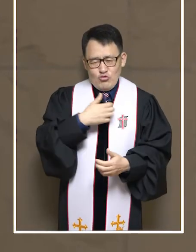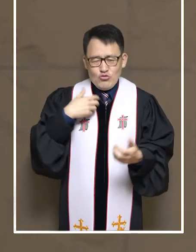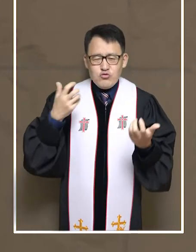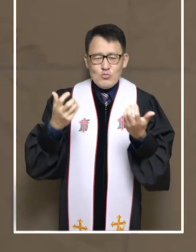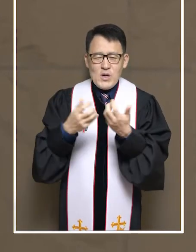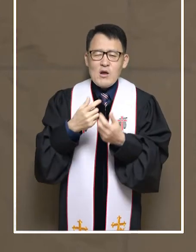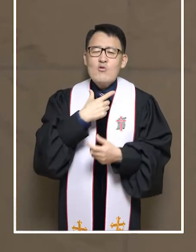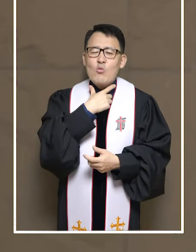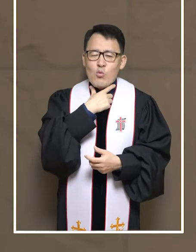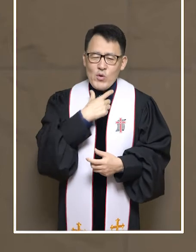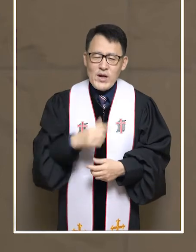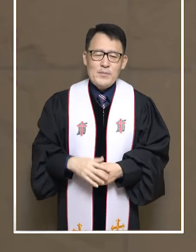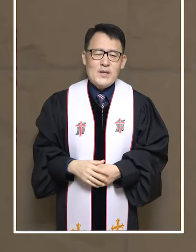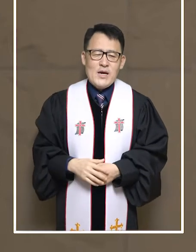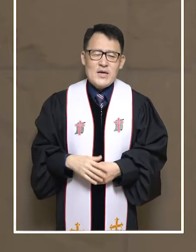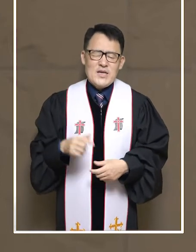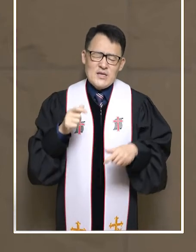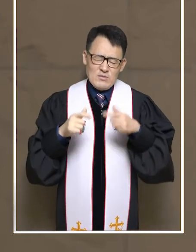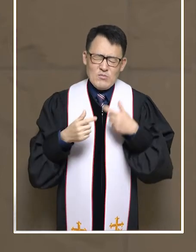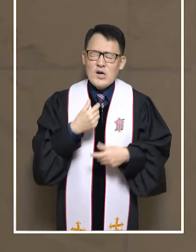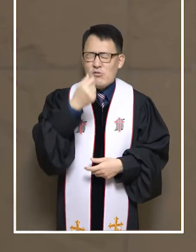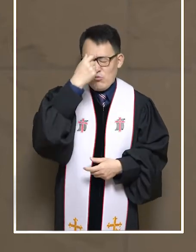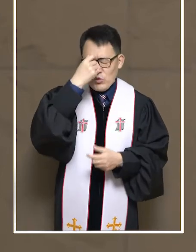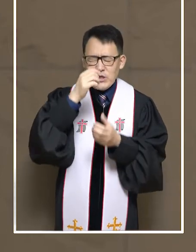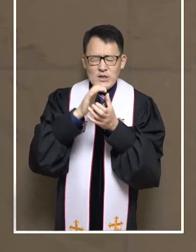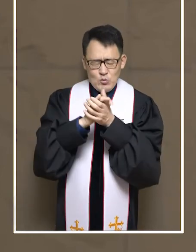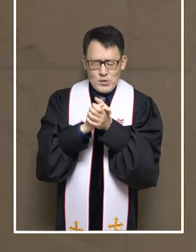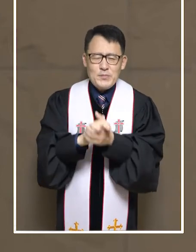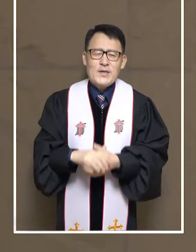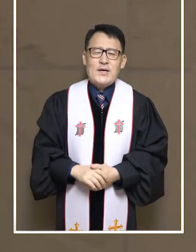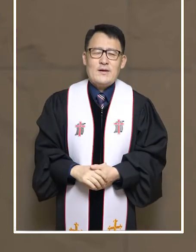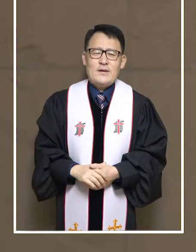임하시기를 진심으로 기원합니다. 기도하겠습니다.